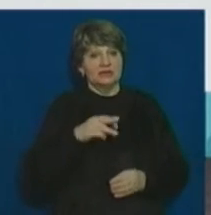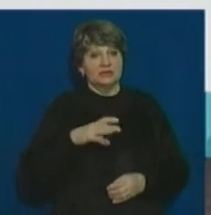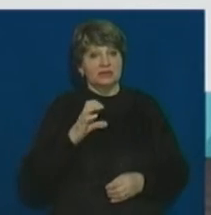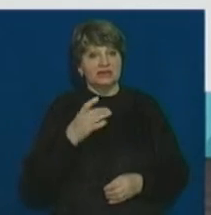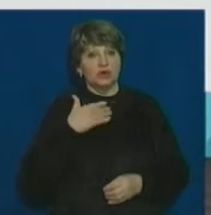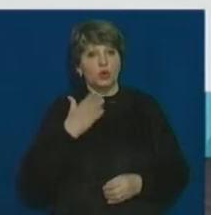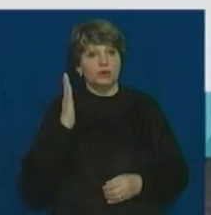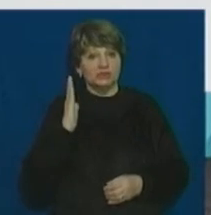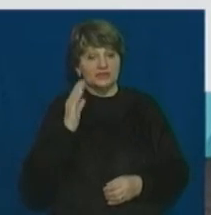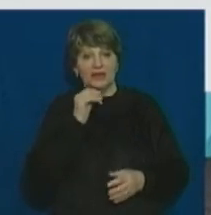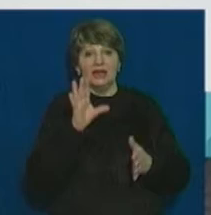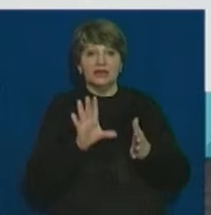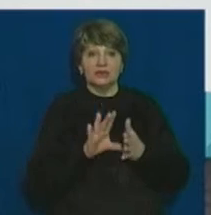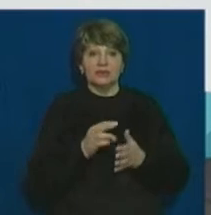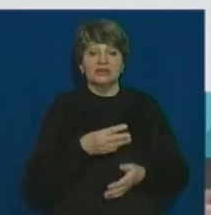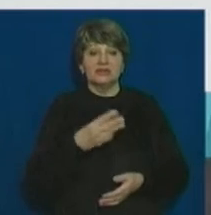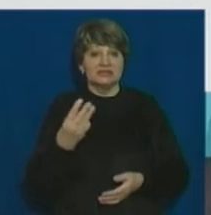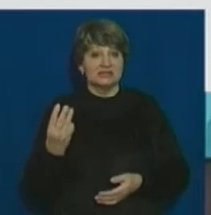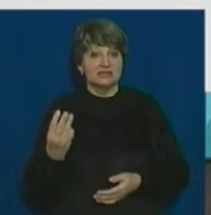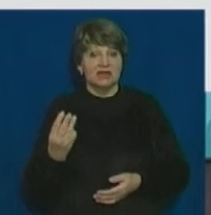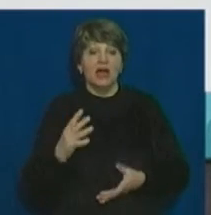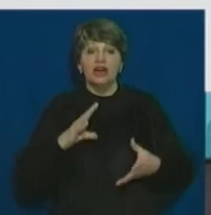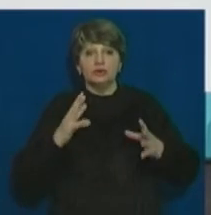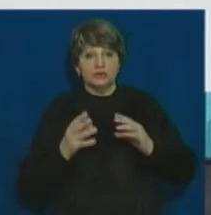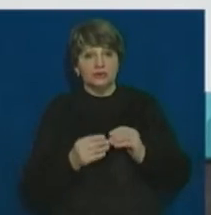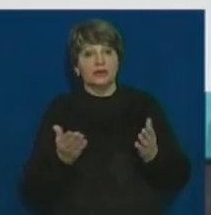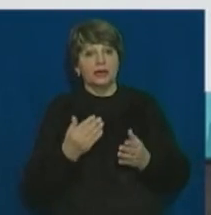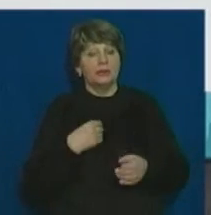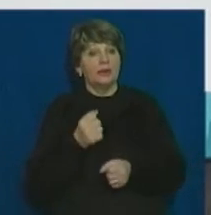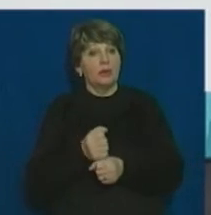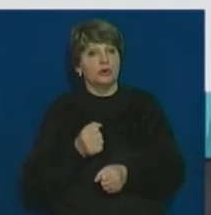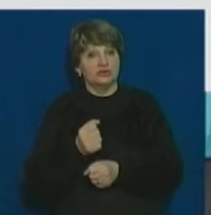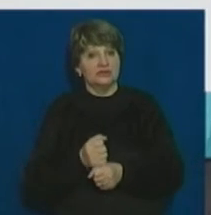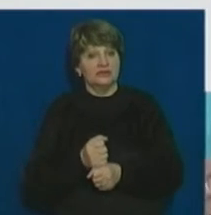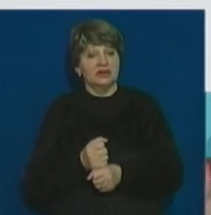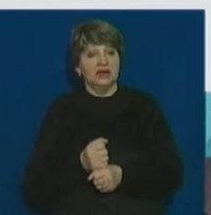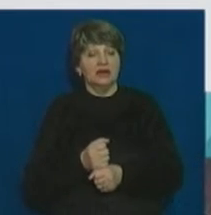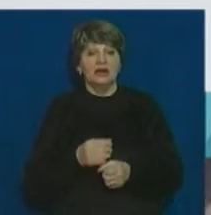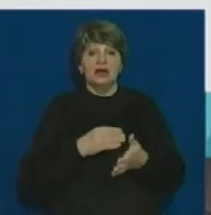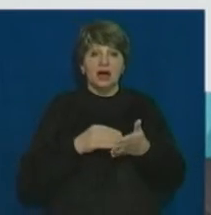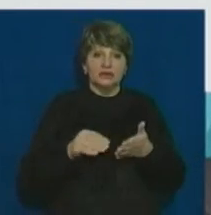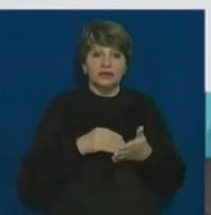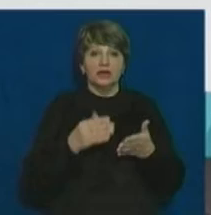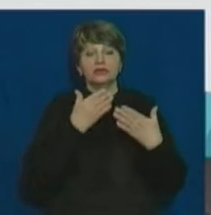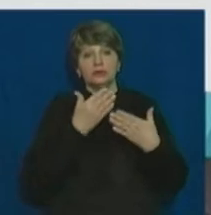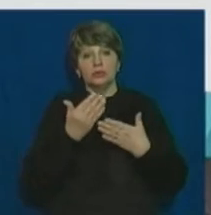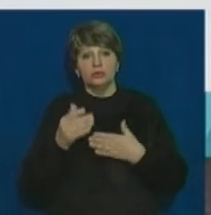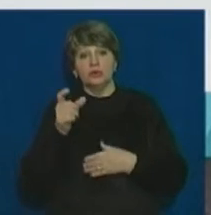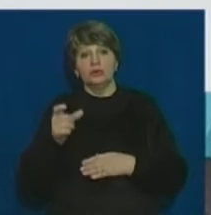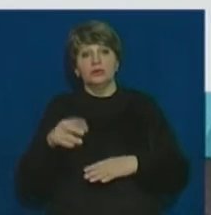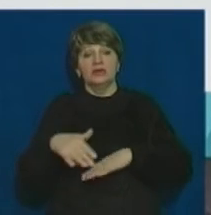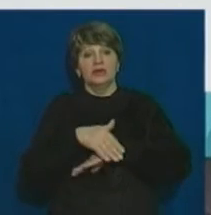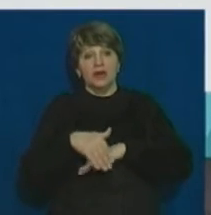через електронний сайт, і ті результати, які ми напрацювали через анкети, опитуючи безпосередньо людей на